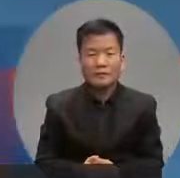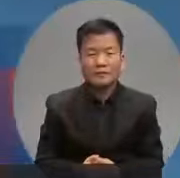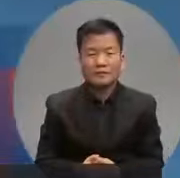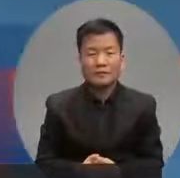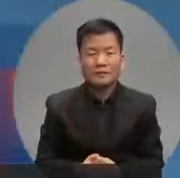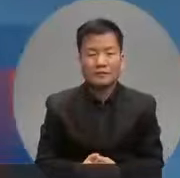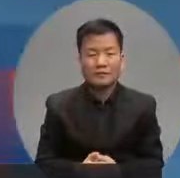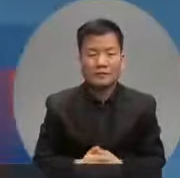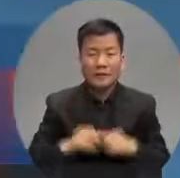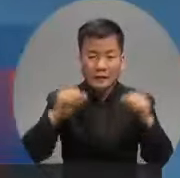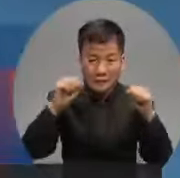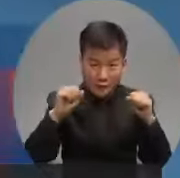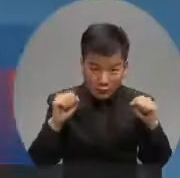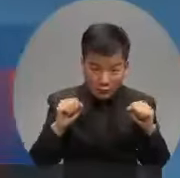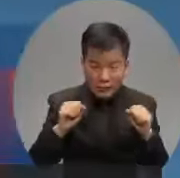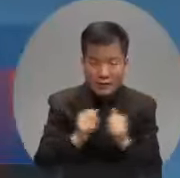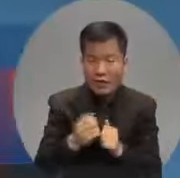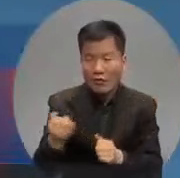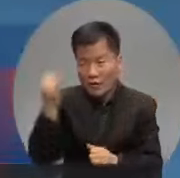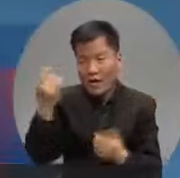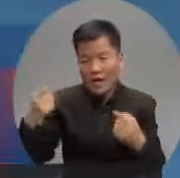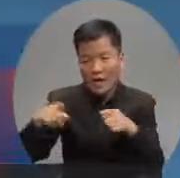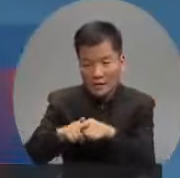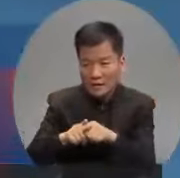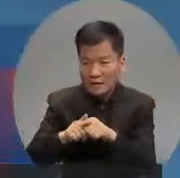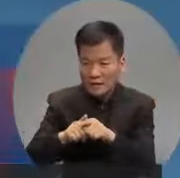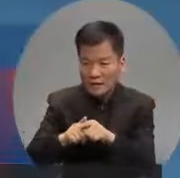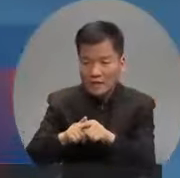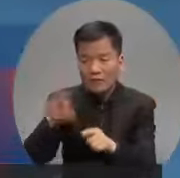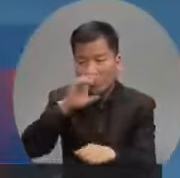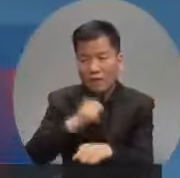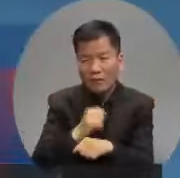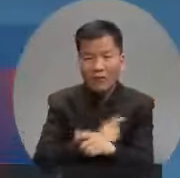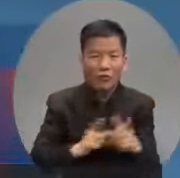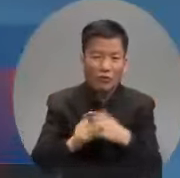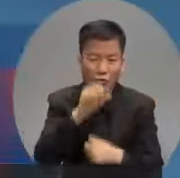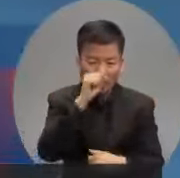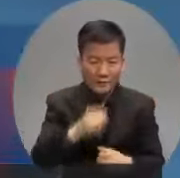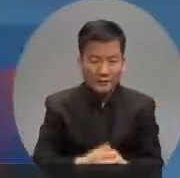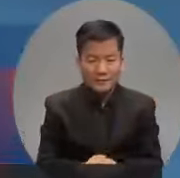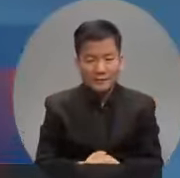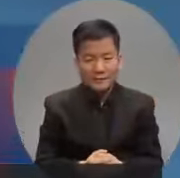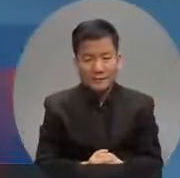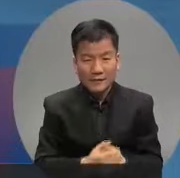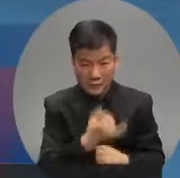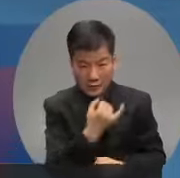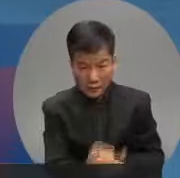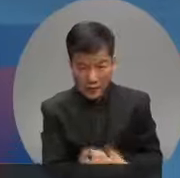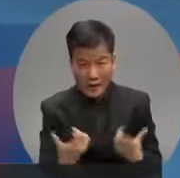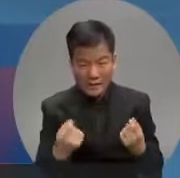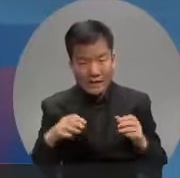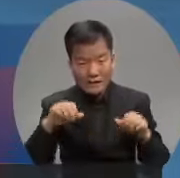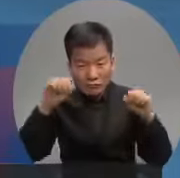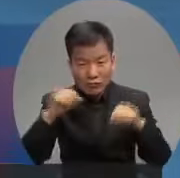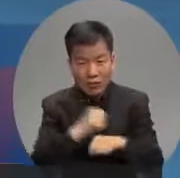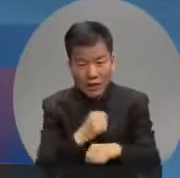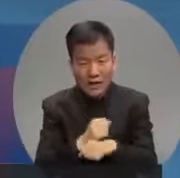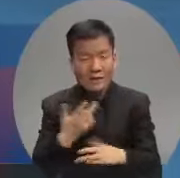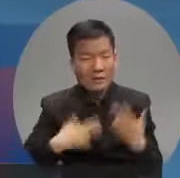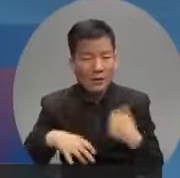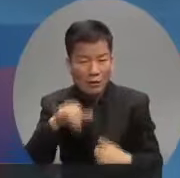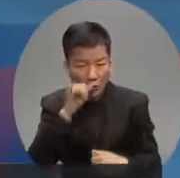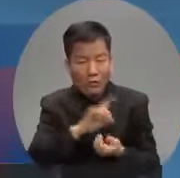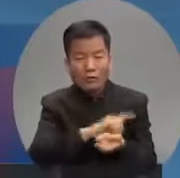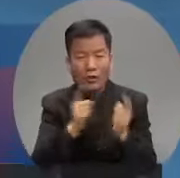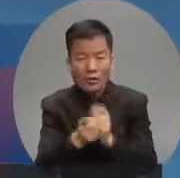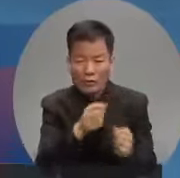체육 고등학교 언니들이랑 같이 운동하니까 실력 더 많이 늘 것 같아서. 설인이와 함께 운동하면 재밌기도 하고